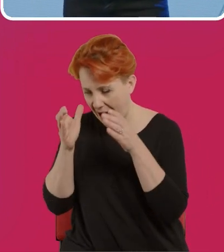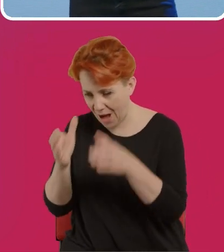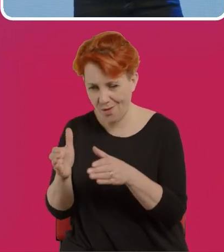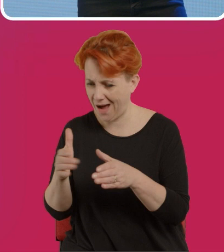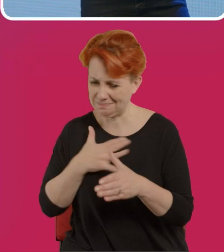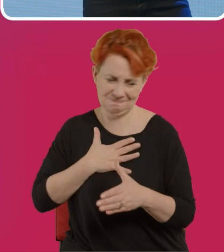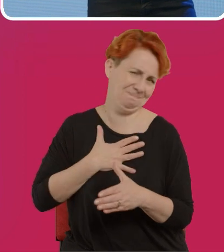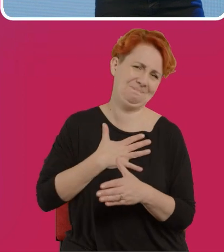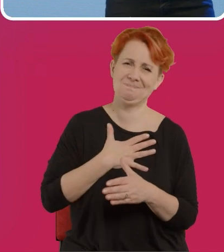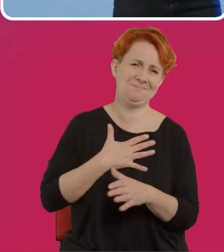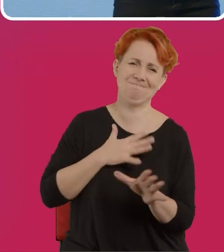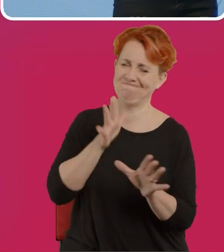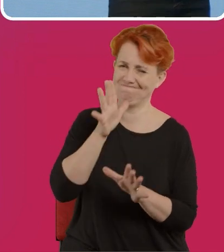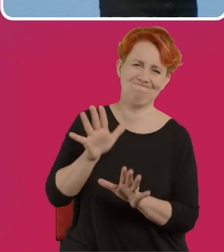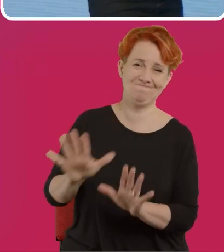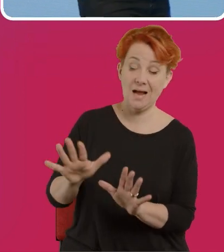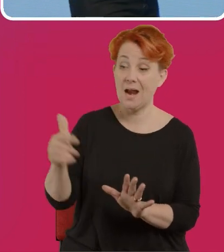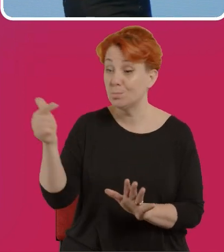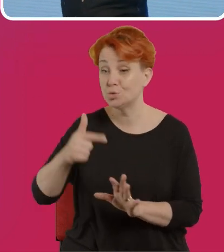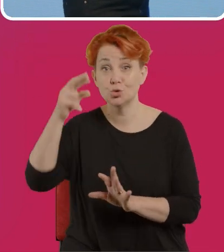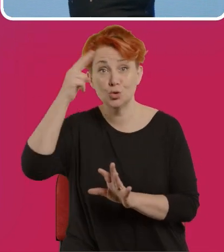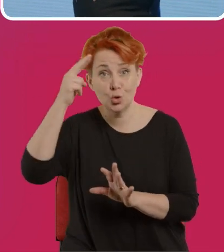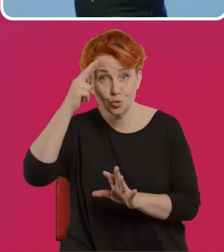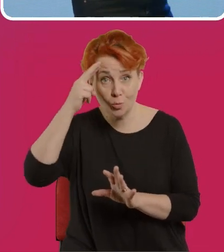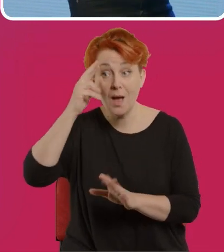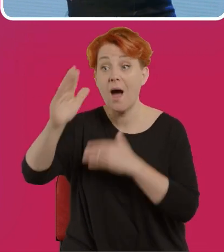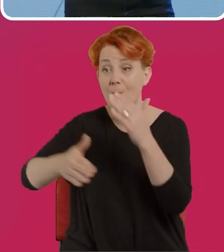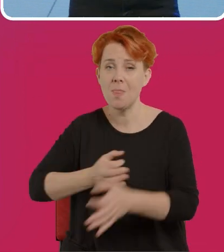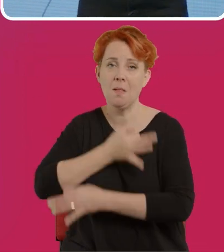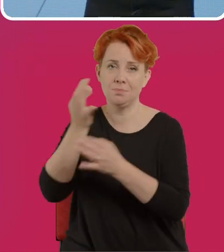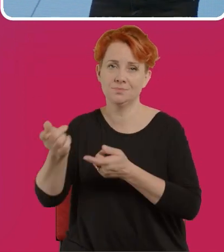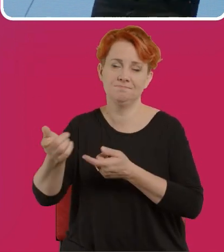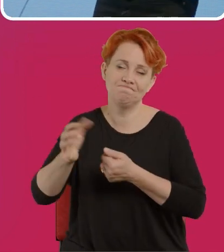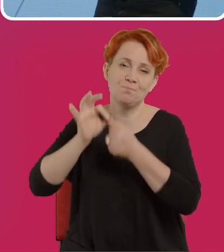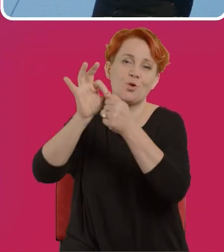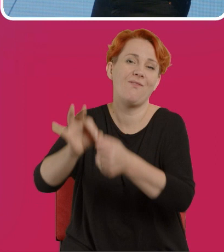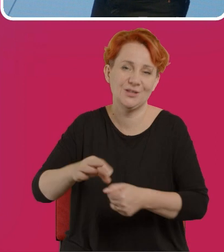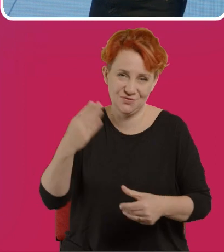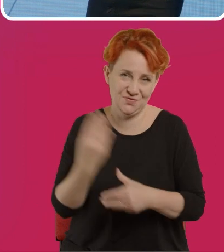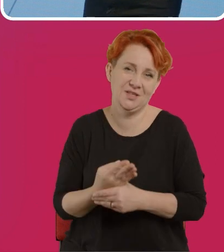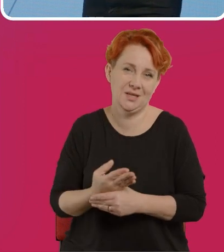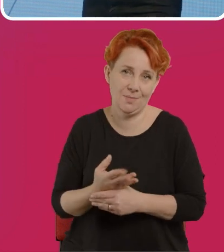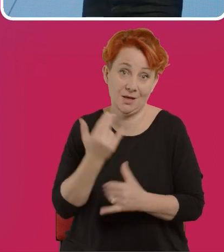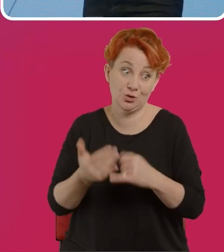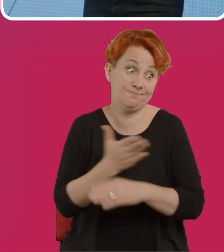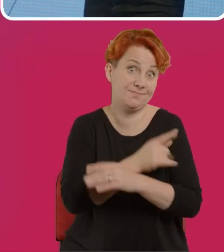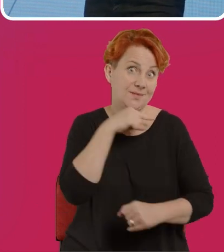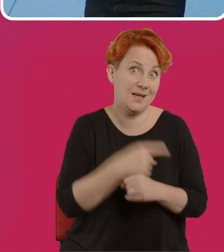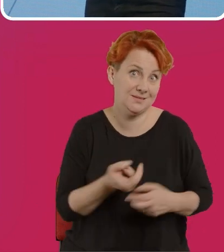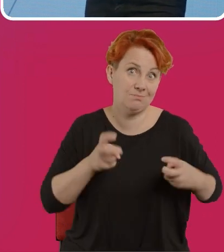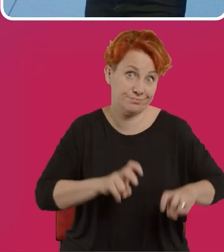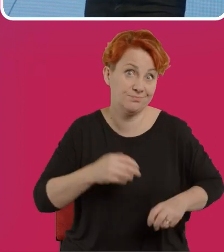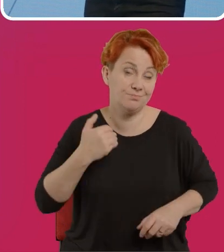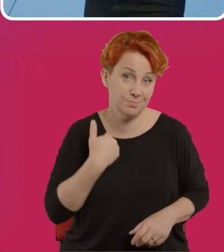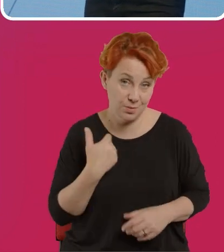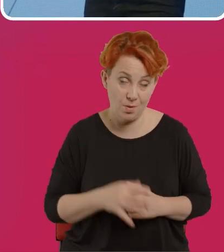nie do końca lubimy, ale bardzo musimy zrozumieć, żeby móc skutecznie prowadzić firmę, jak już się zdecydowaliśmy na jej założenie. Więc